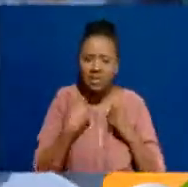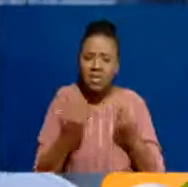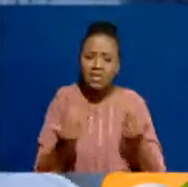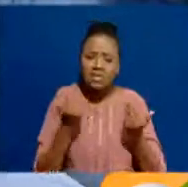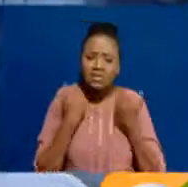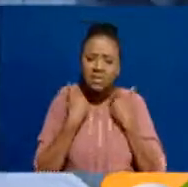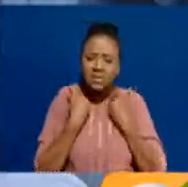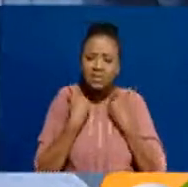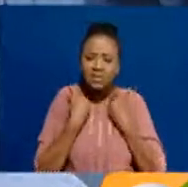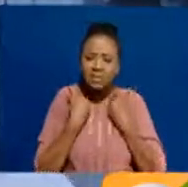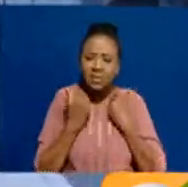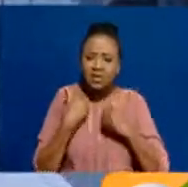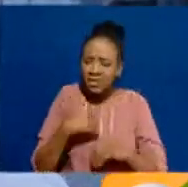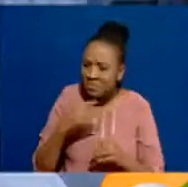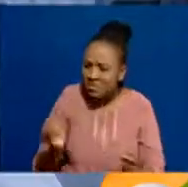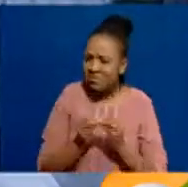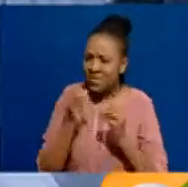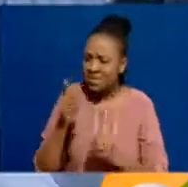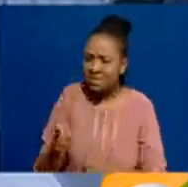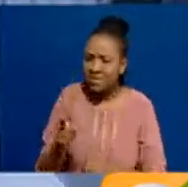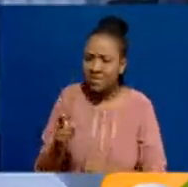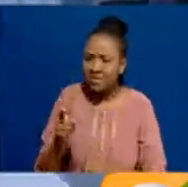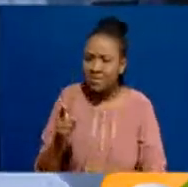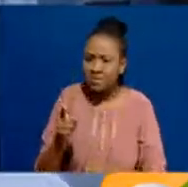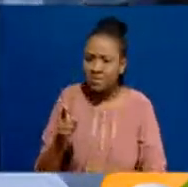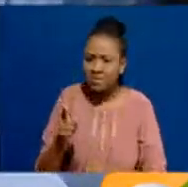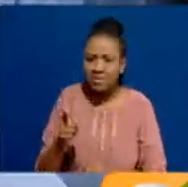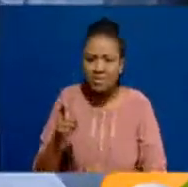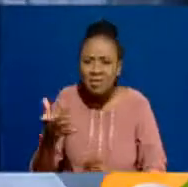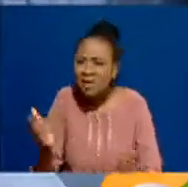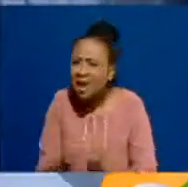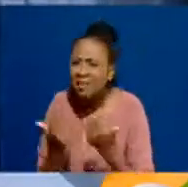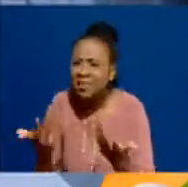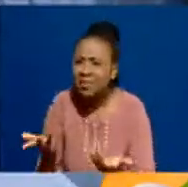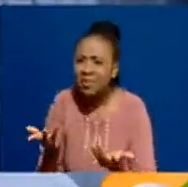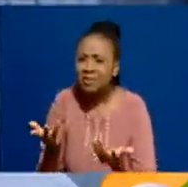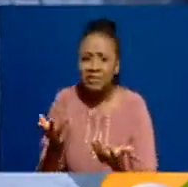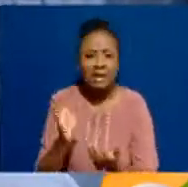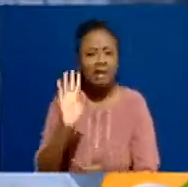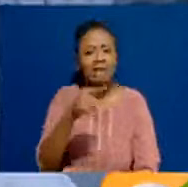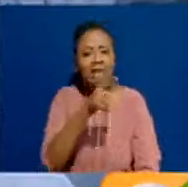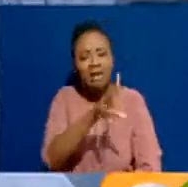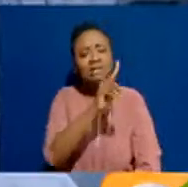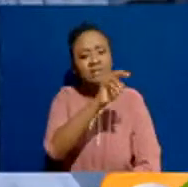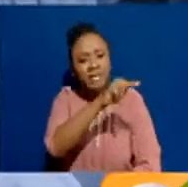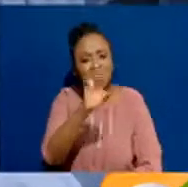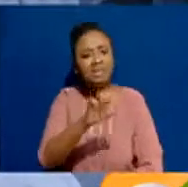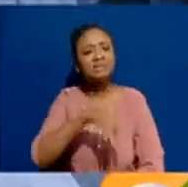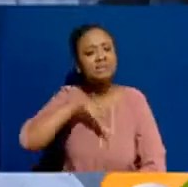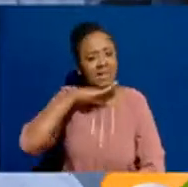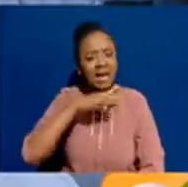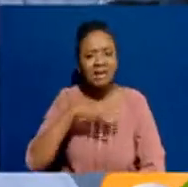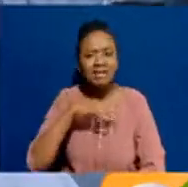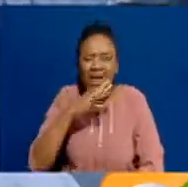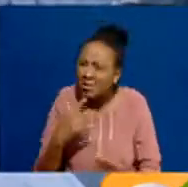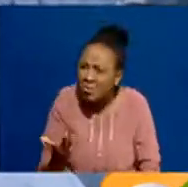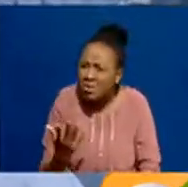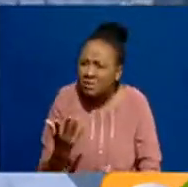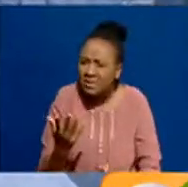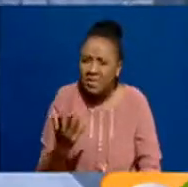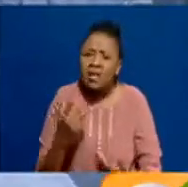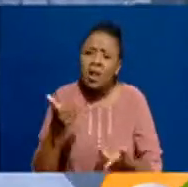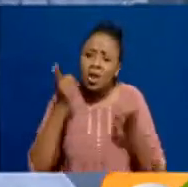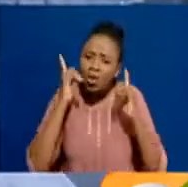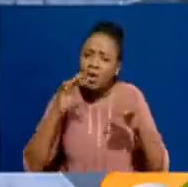nikampata jovuri. Nini mbaya? Dennis ameenda. Wapi? Junction. What happened? Kuna